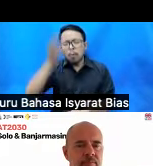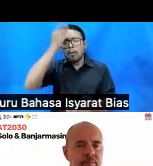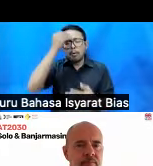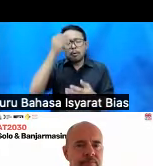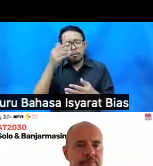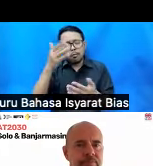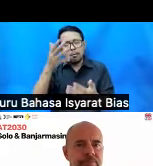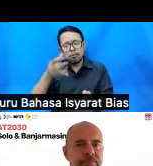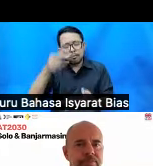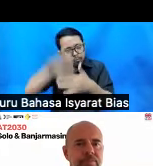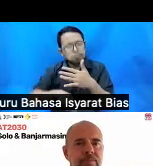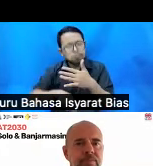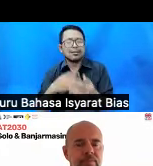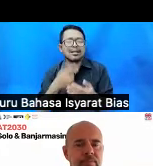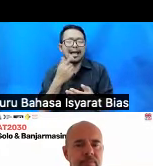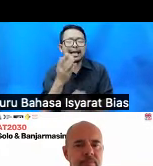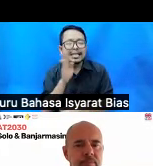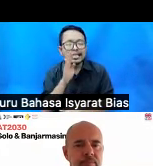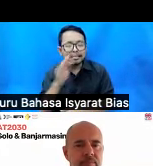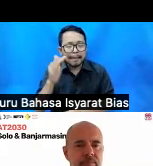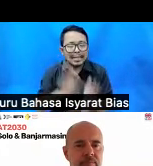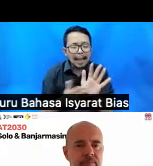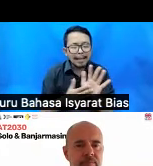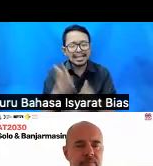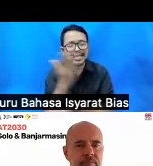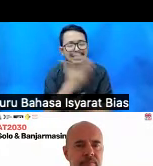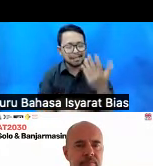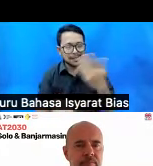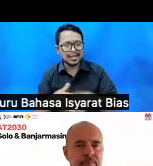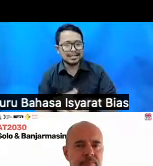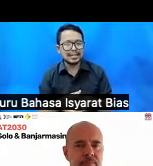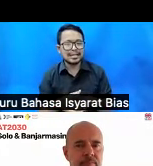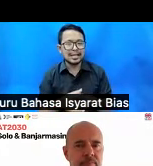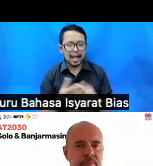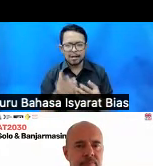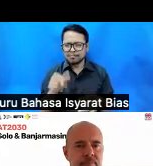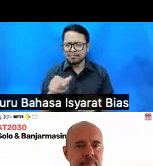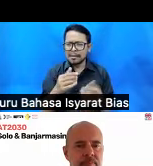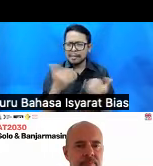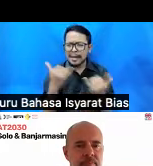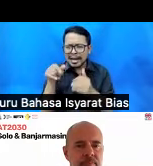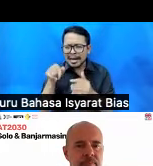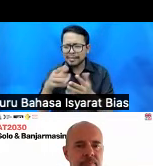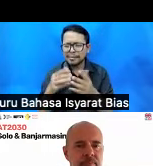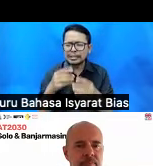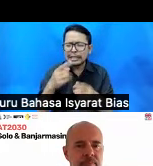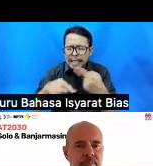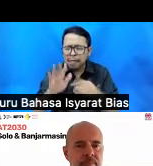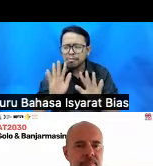isu-isu disabilitas yang ada di sekitar masyarakat. Jadi persona ini sebenarnya bukan hanya cerita,